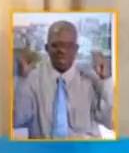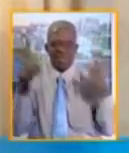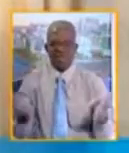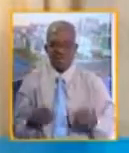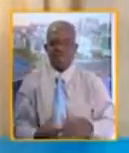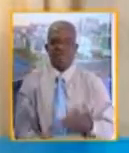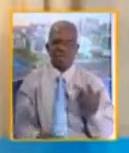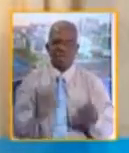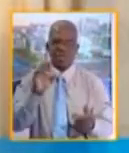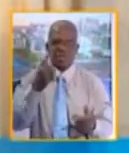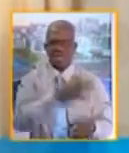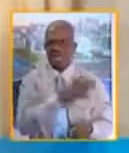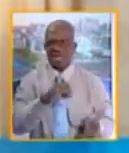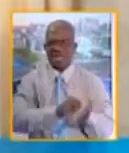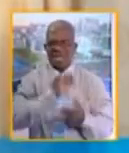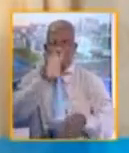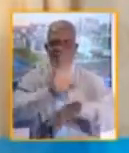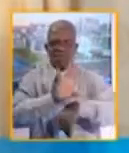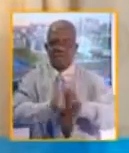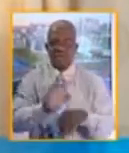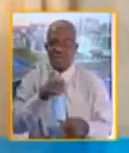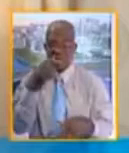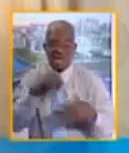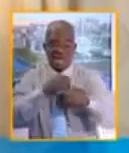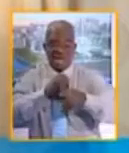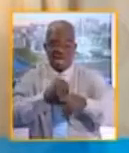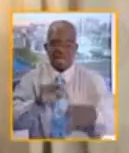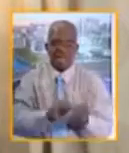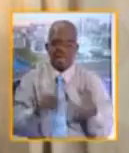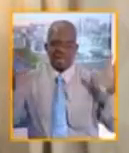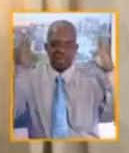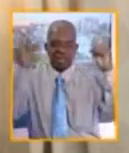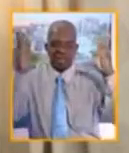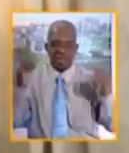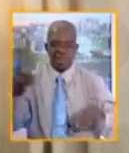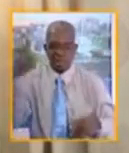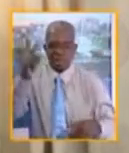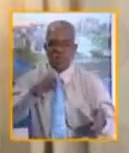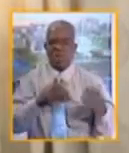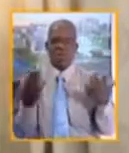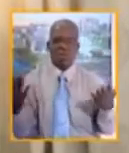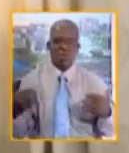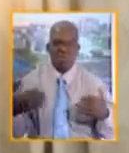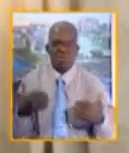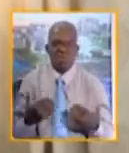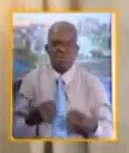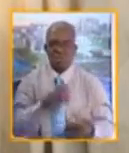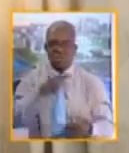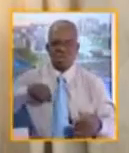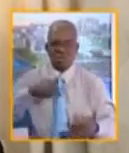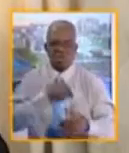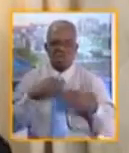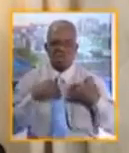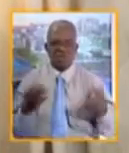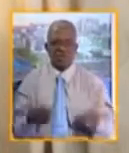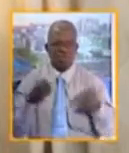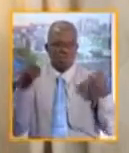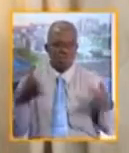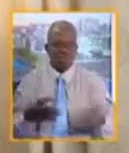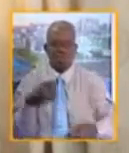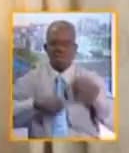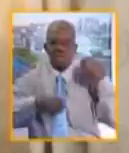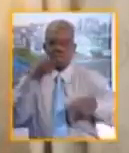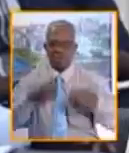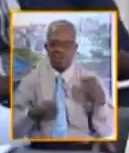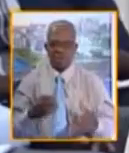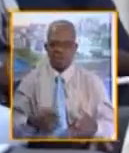que la Côte d'Ivoire a conçue pour répondre à un certain nombre de préoccupations que nous avons rencontrées ici, parce qu'un grand nombre d'ex-combattants avaient des